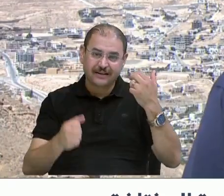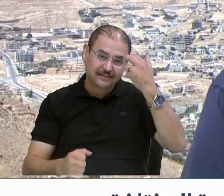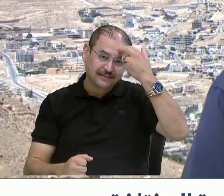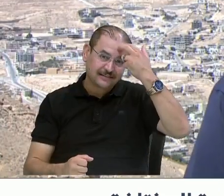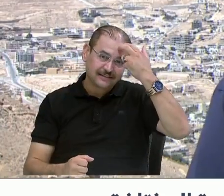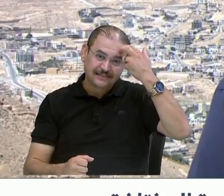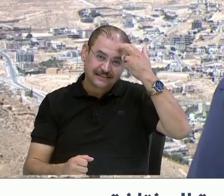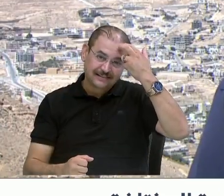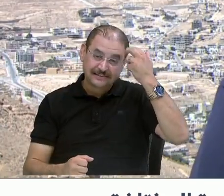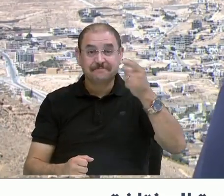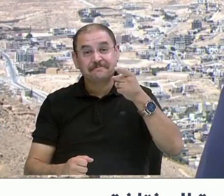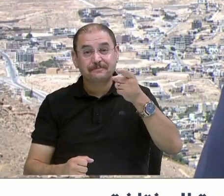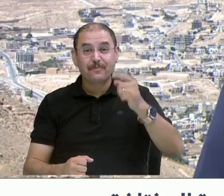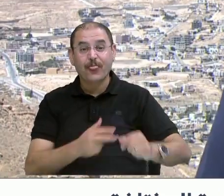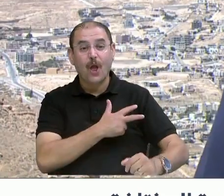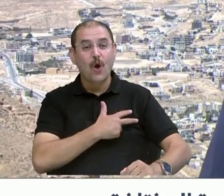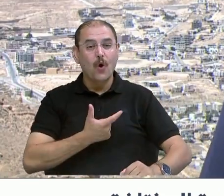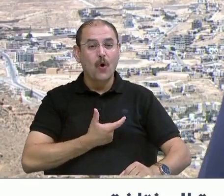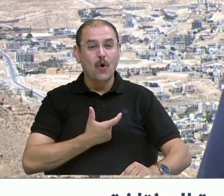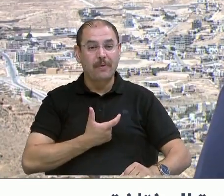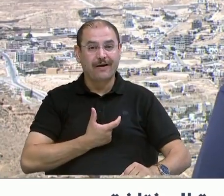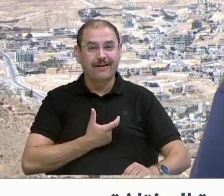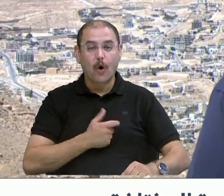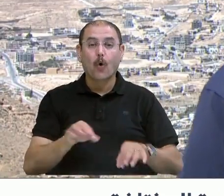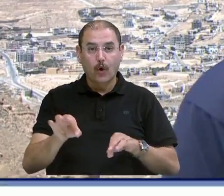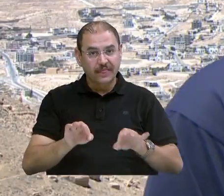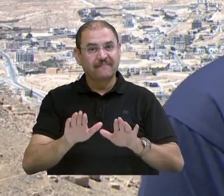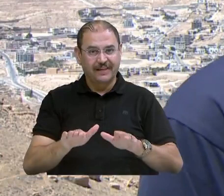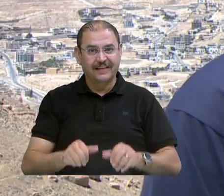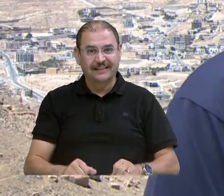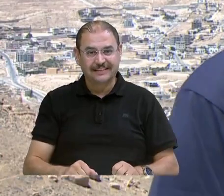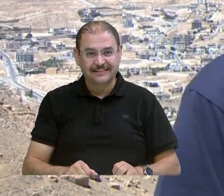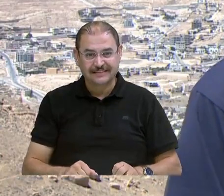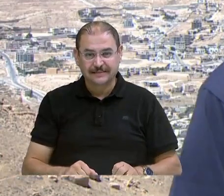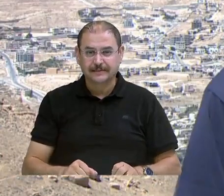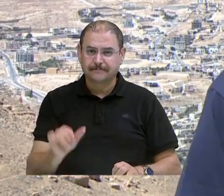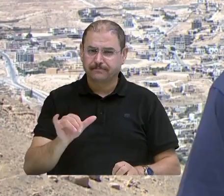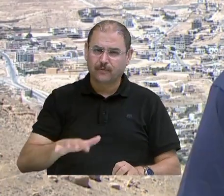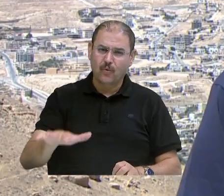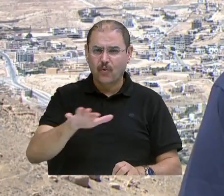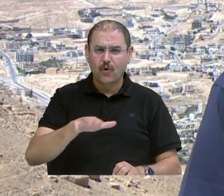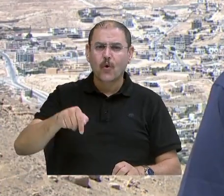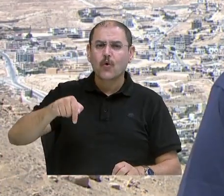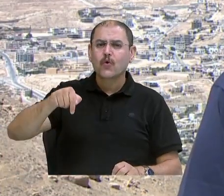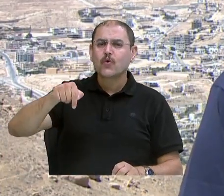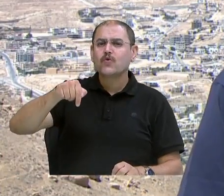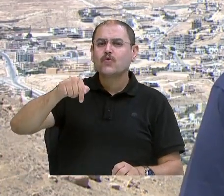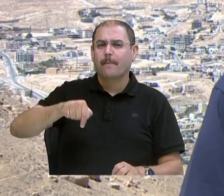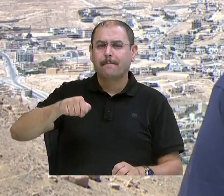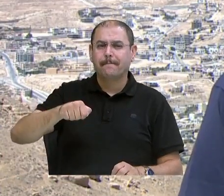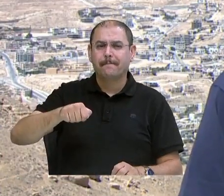من خطه الحكومه لتعاطي مع هذه الازمه هو ما نفعله اليوم اي